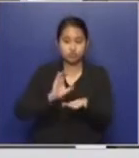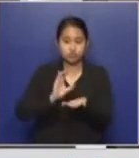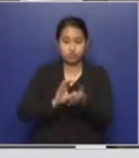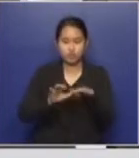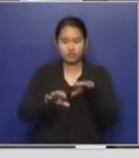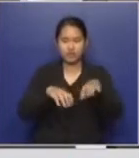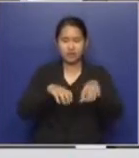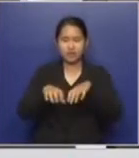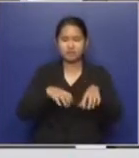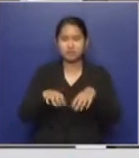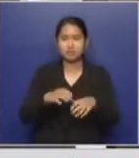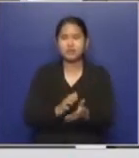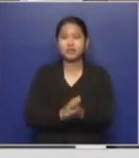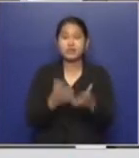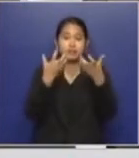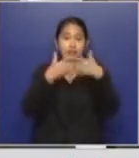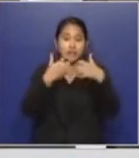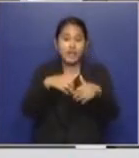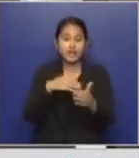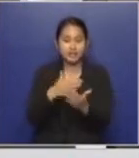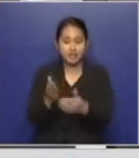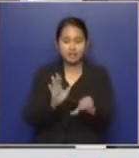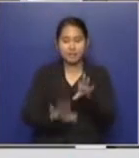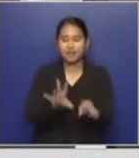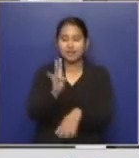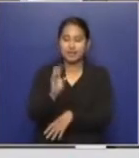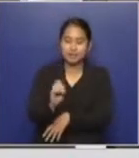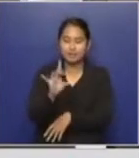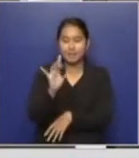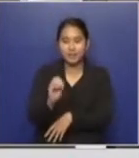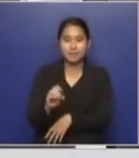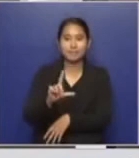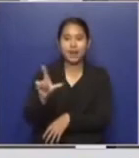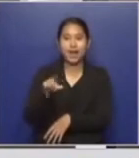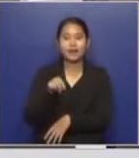ไม่กี่ล้านไปซื้อเครื่องจักรอยู่ประมาณ 70-80 ล้าน